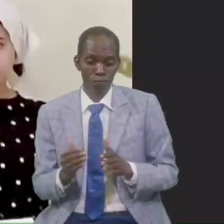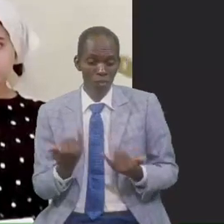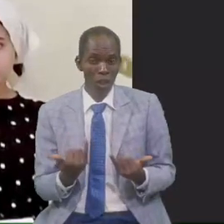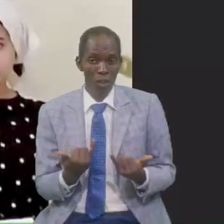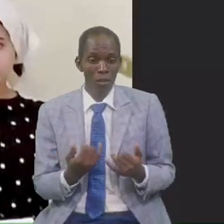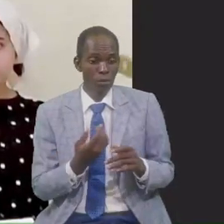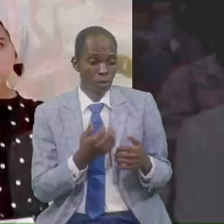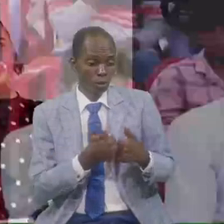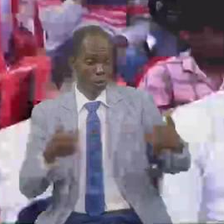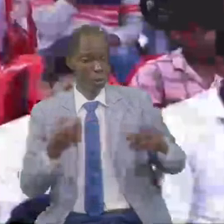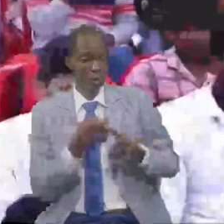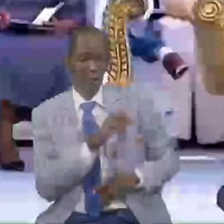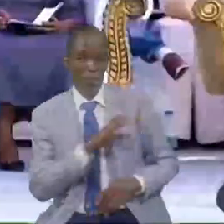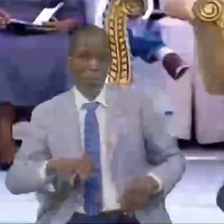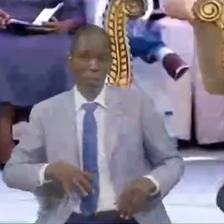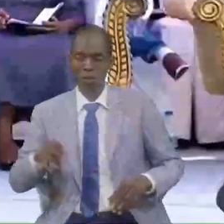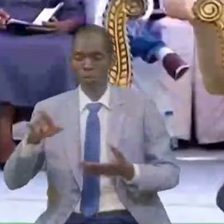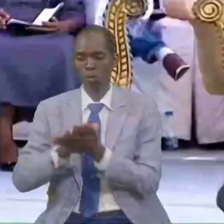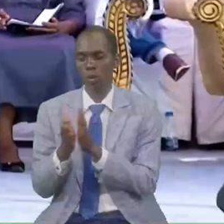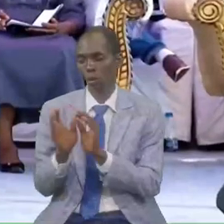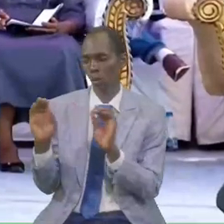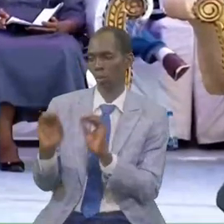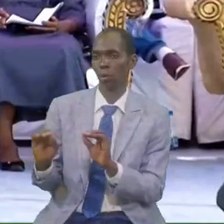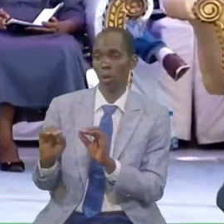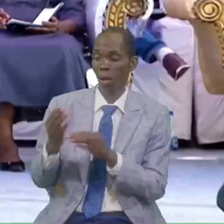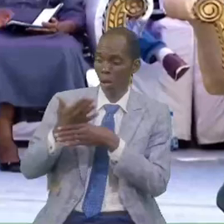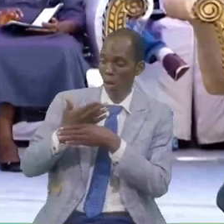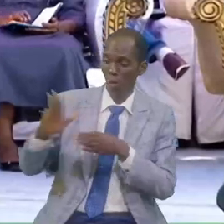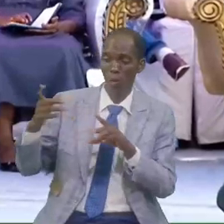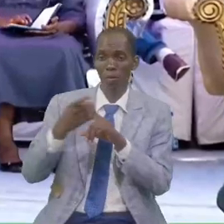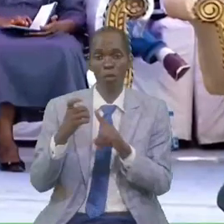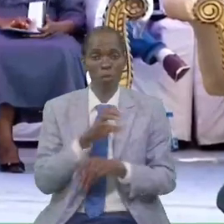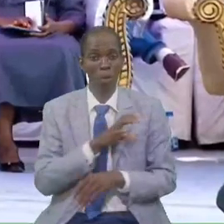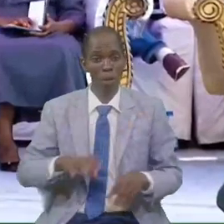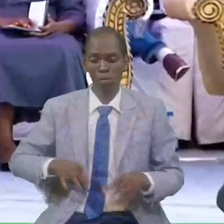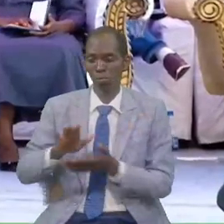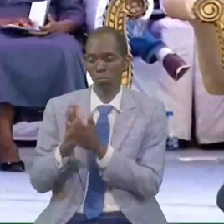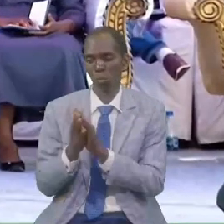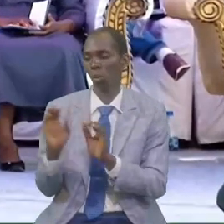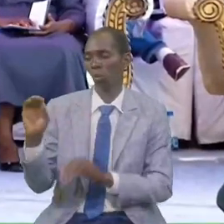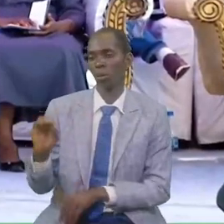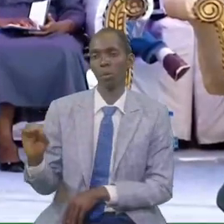Christ, 0. Loin de Christ, 0.